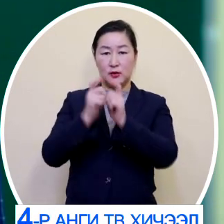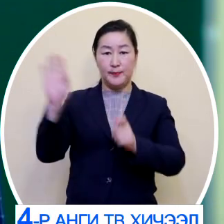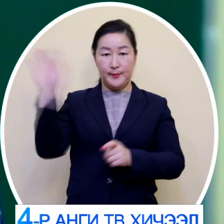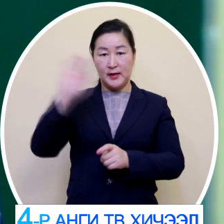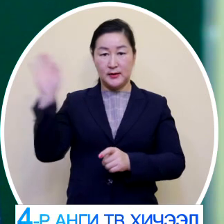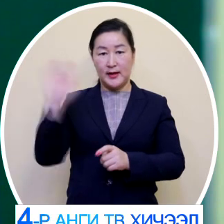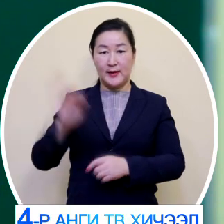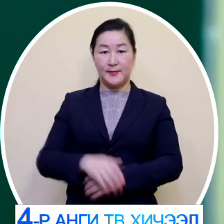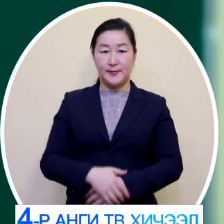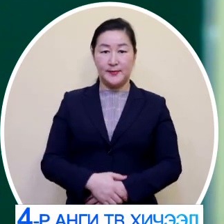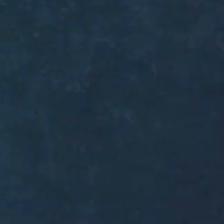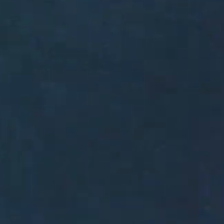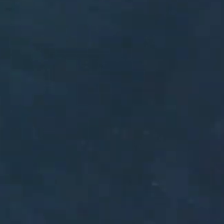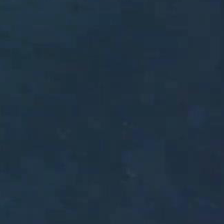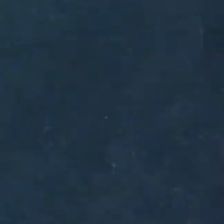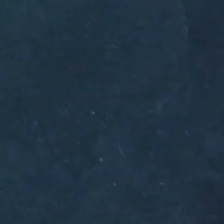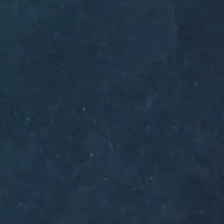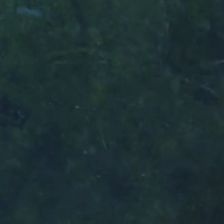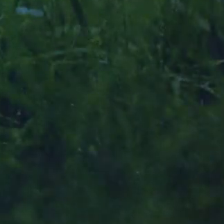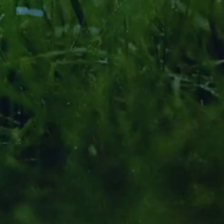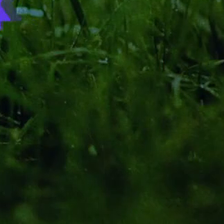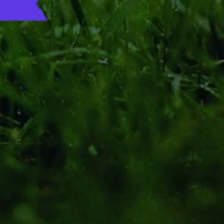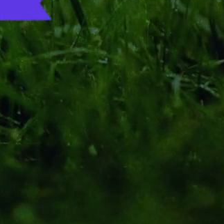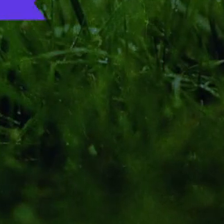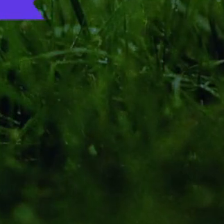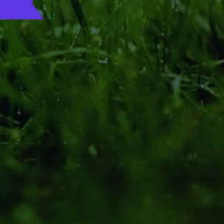эргэн уулзъя. Баяртай хүүхдүүдээ.